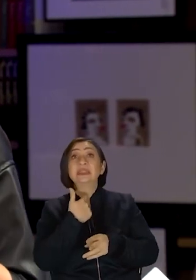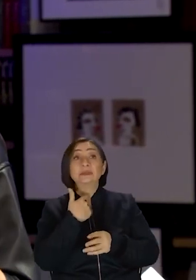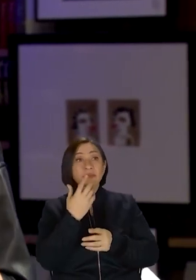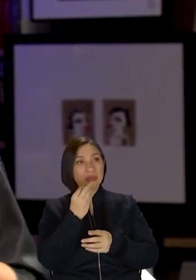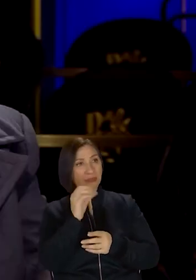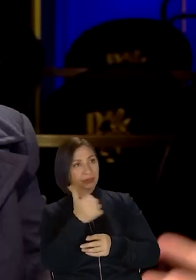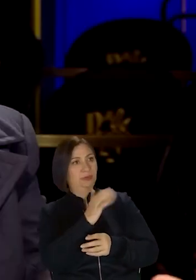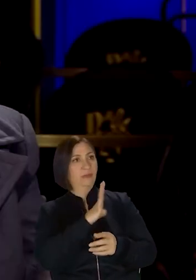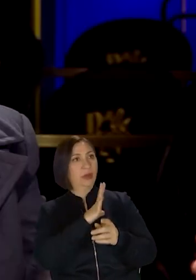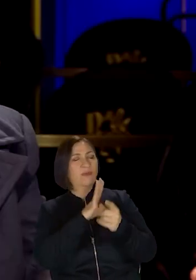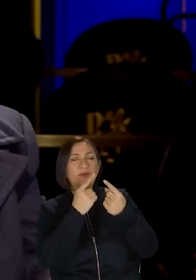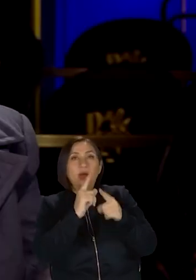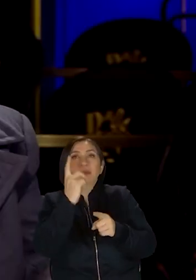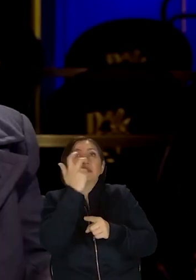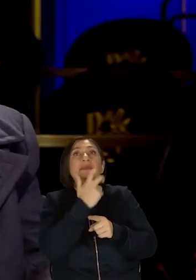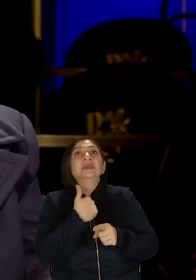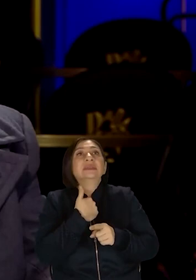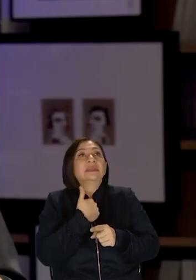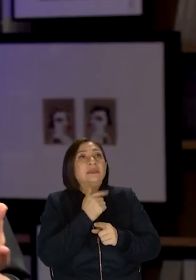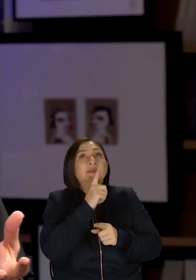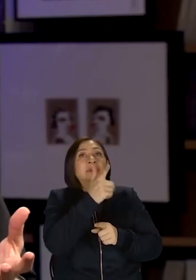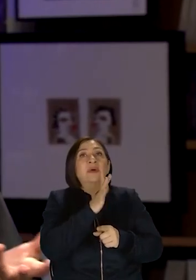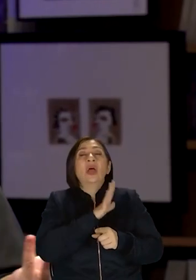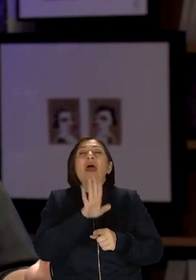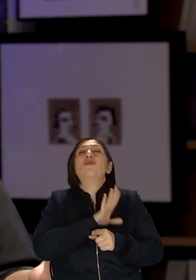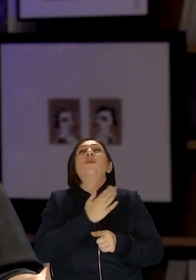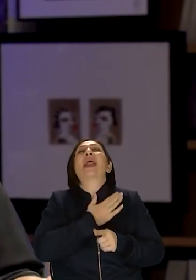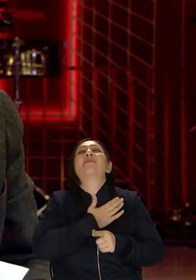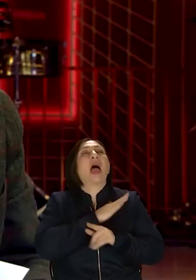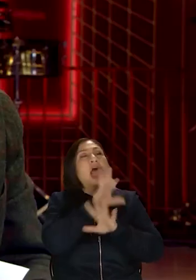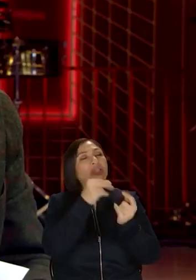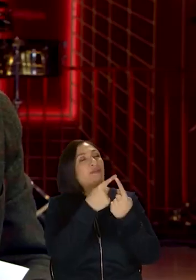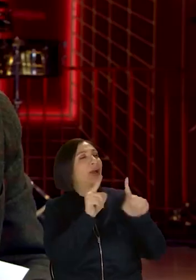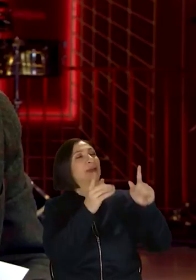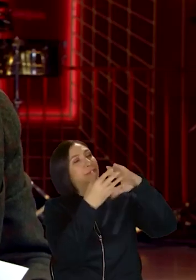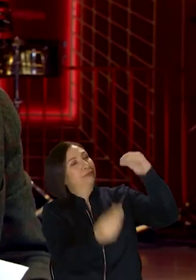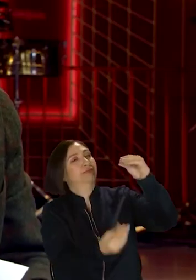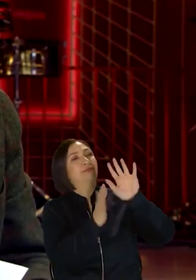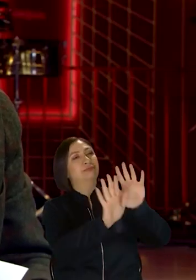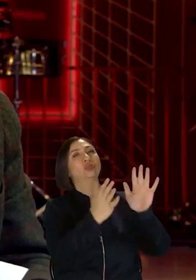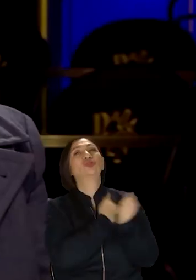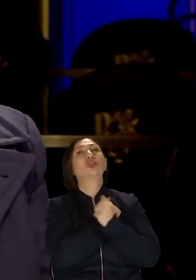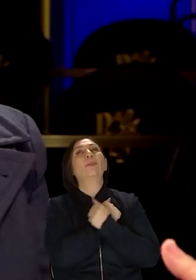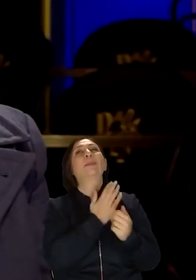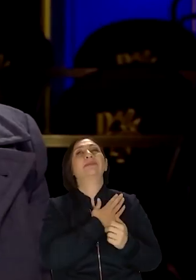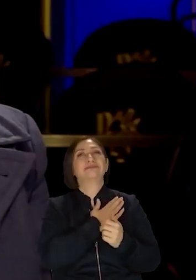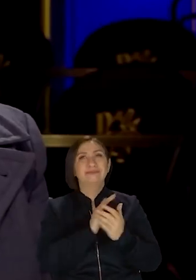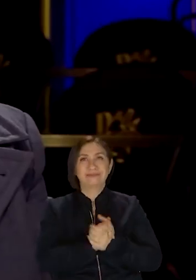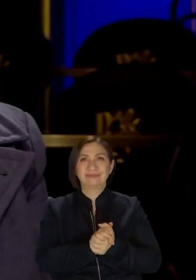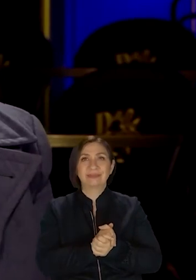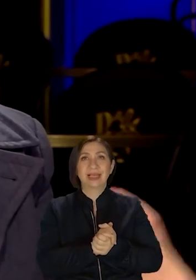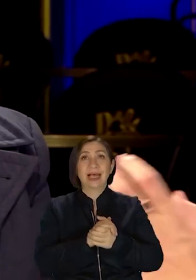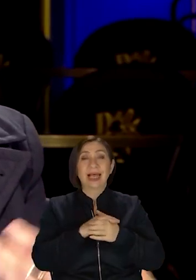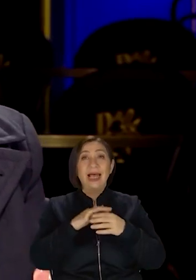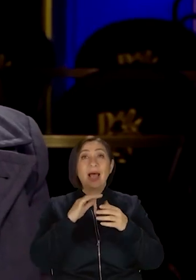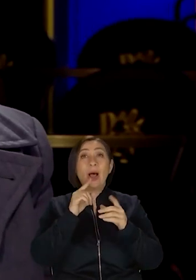bir karakteri var. Başka bir şekilde söylüyor yani. Onun dinleyince... yavrum benim, her şeyinin karakteri, evet, var onun. Eyvallah. Bizim canım de var. ama